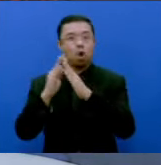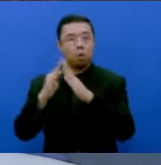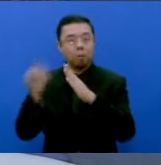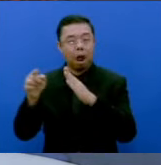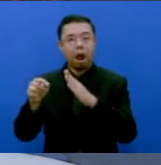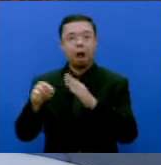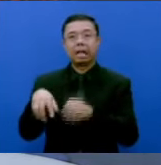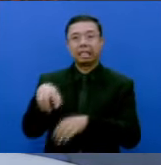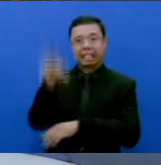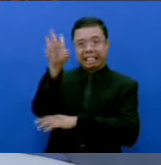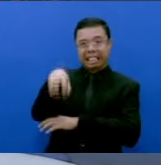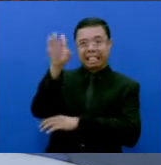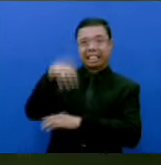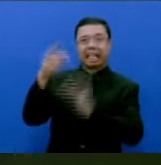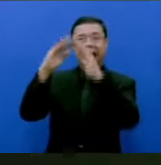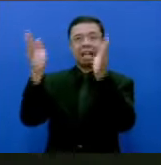berat.